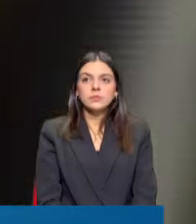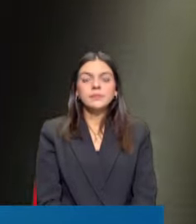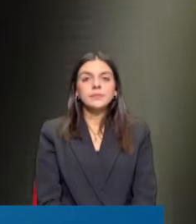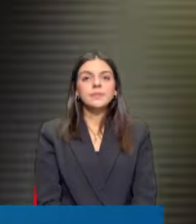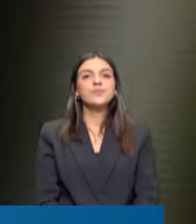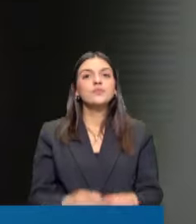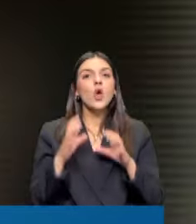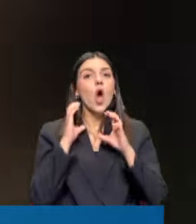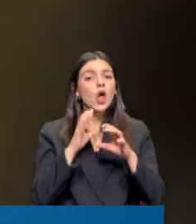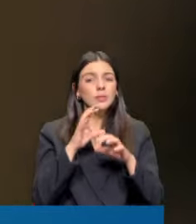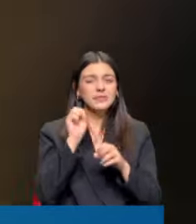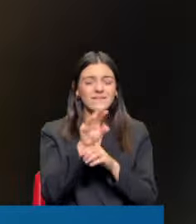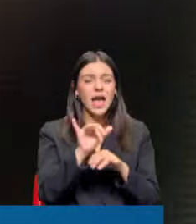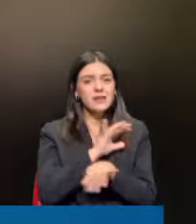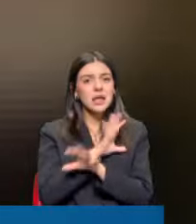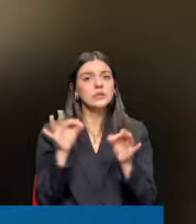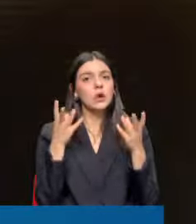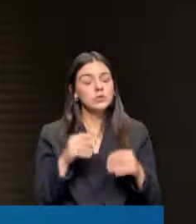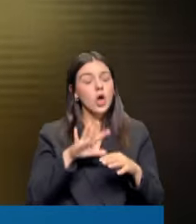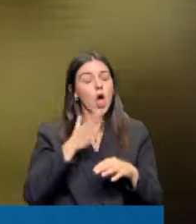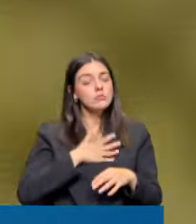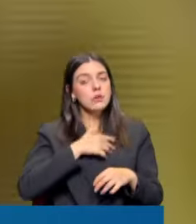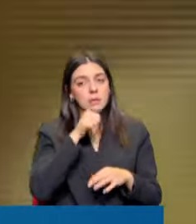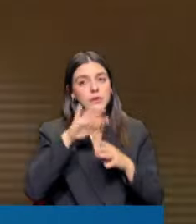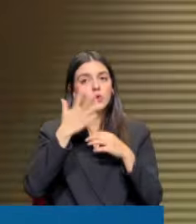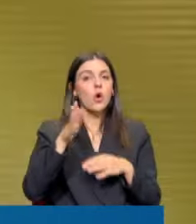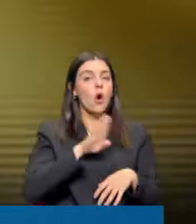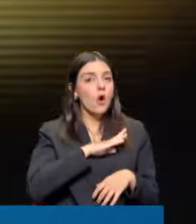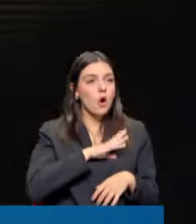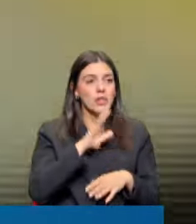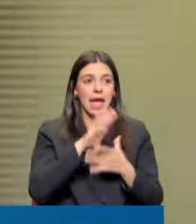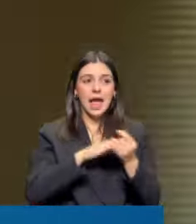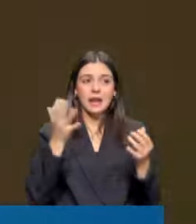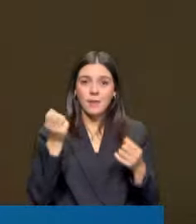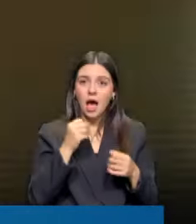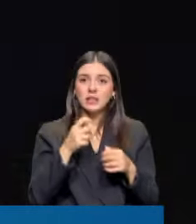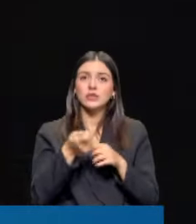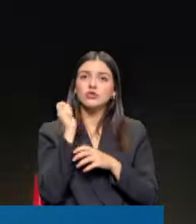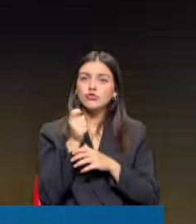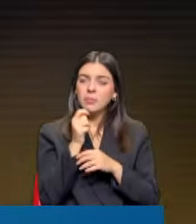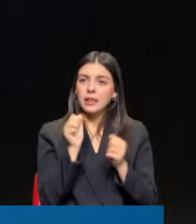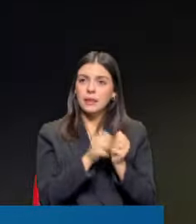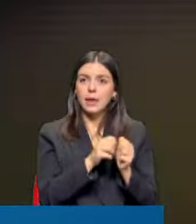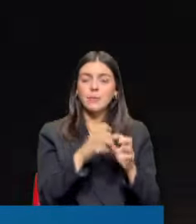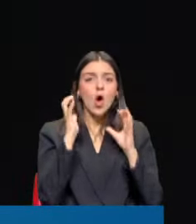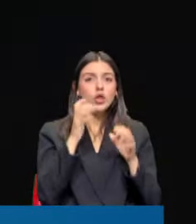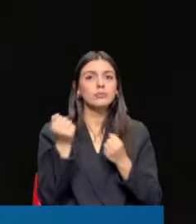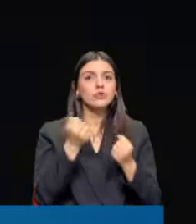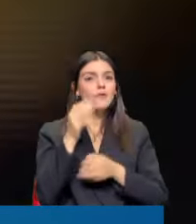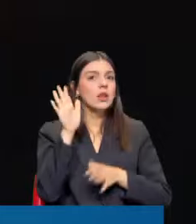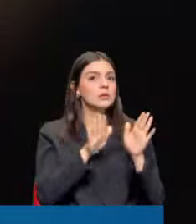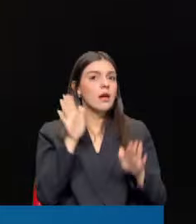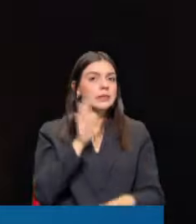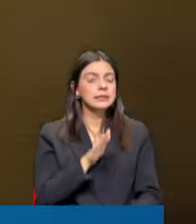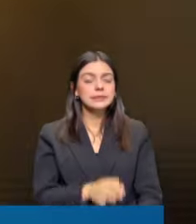Otobüsün farından rahatsız oldular. Önce baba, ardından oğlu. Ellerine aldıkları sopalarla otobüs şoförüne saldırdı.